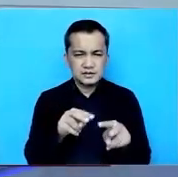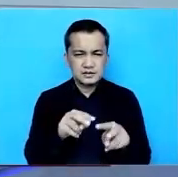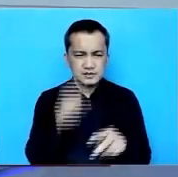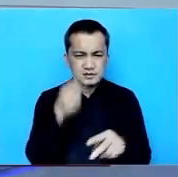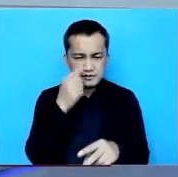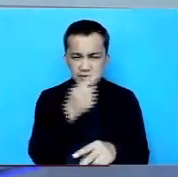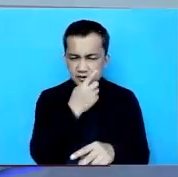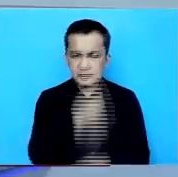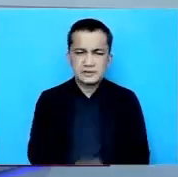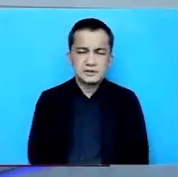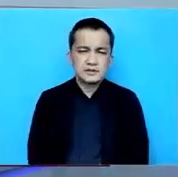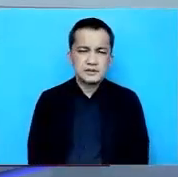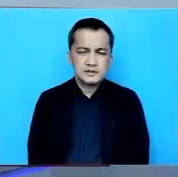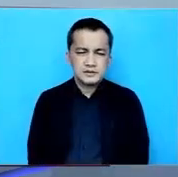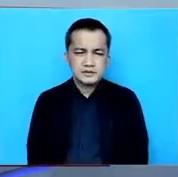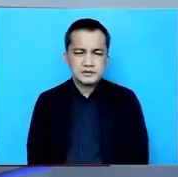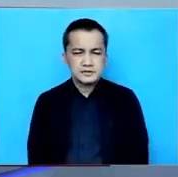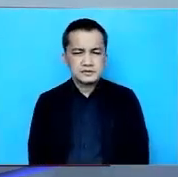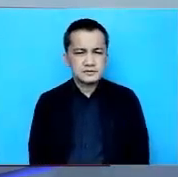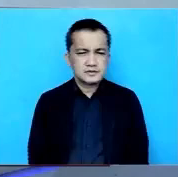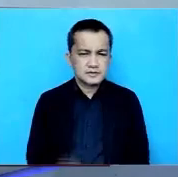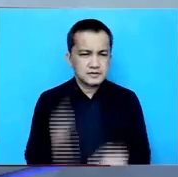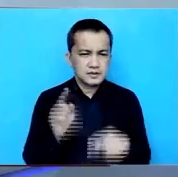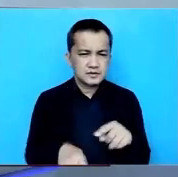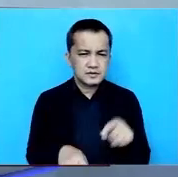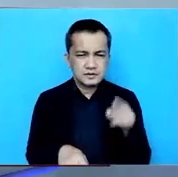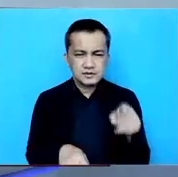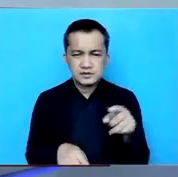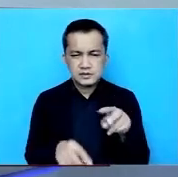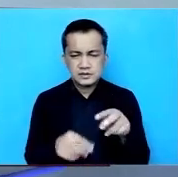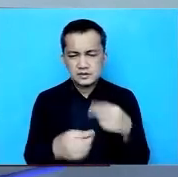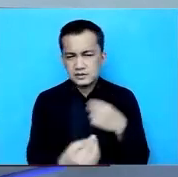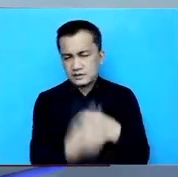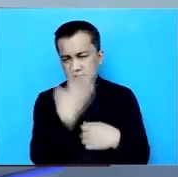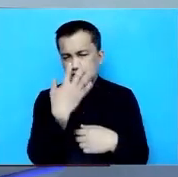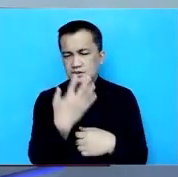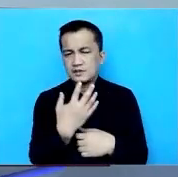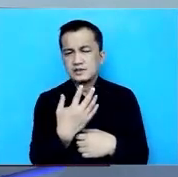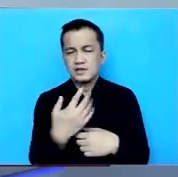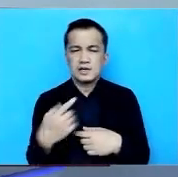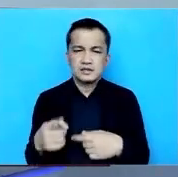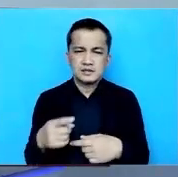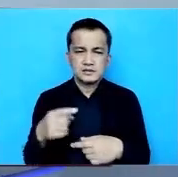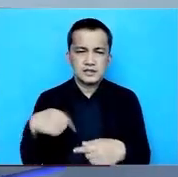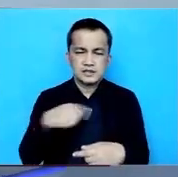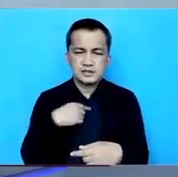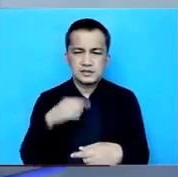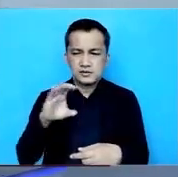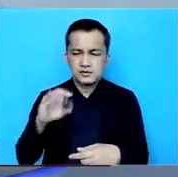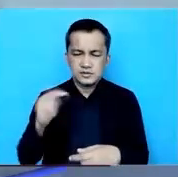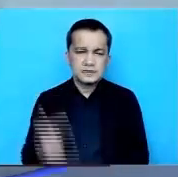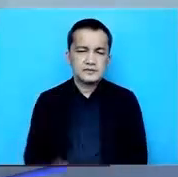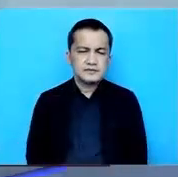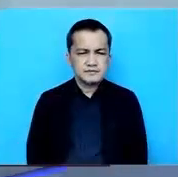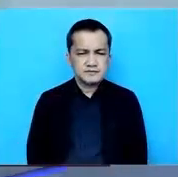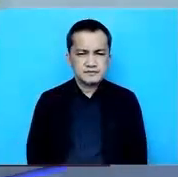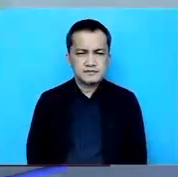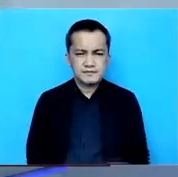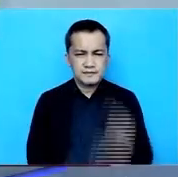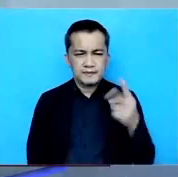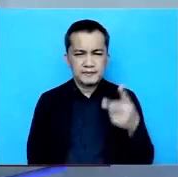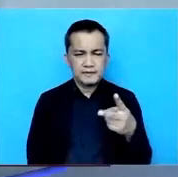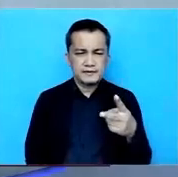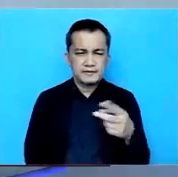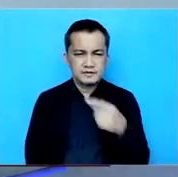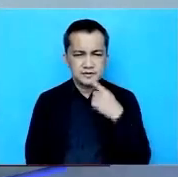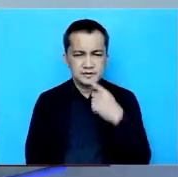mga mata. Kaya't malabo na ito po yung nakapinsala pansamantala sa ating Coast Guard. Ano naman po yung pangalawang device na